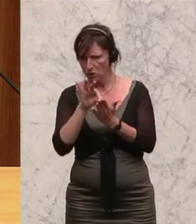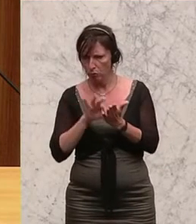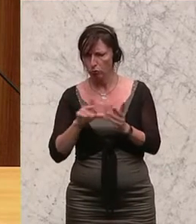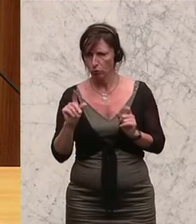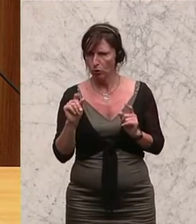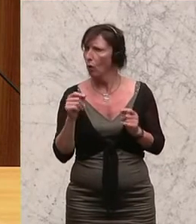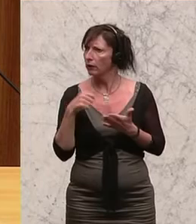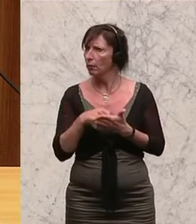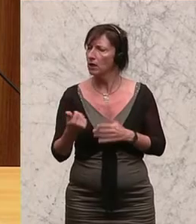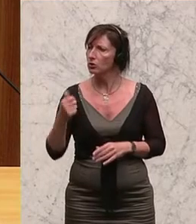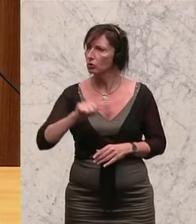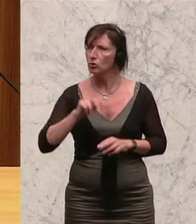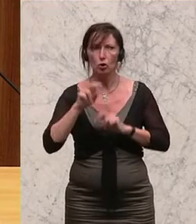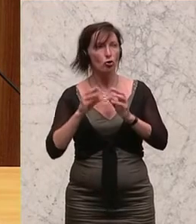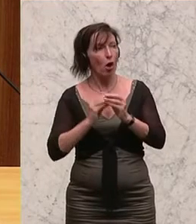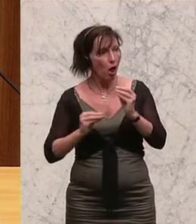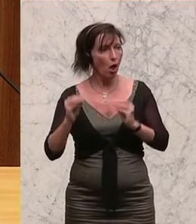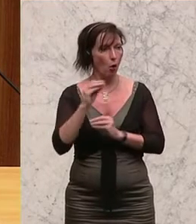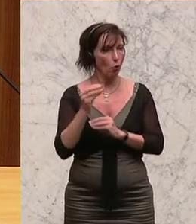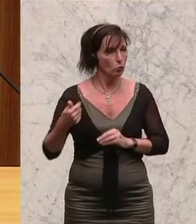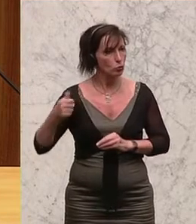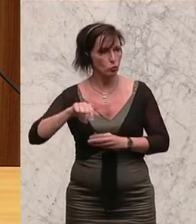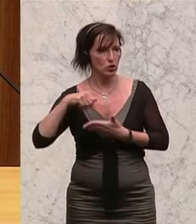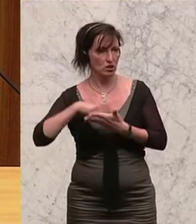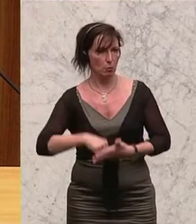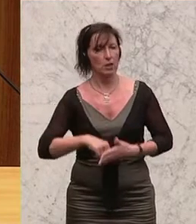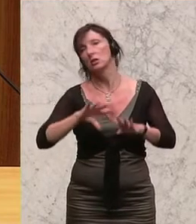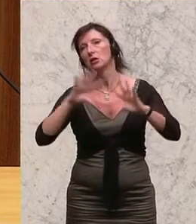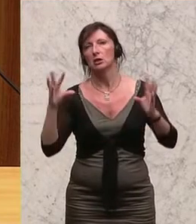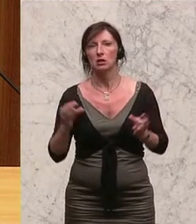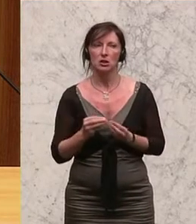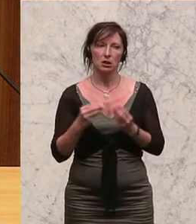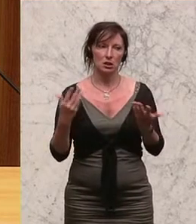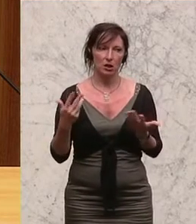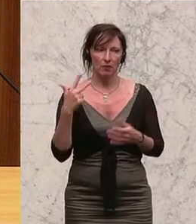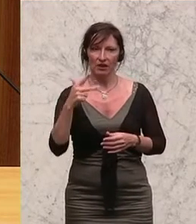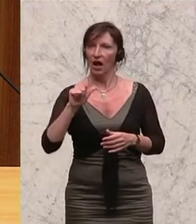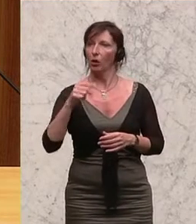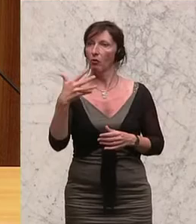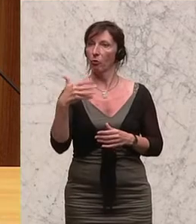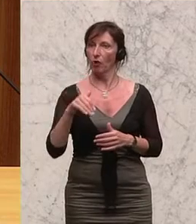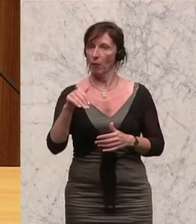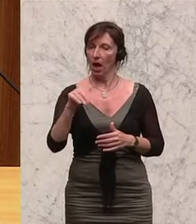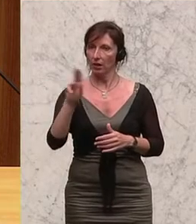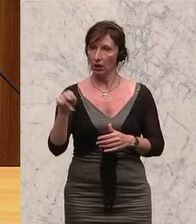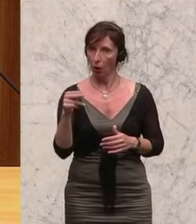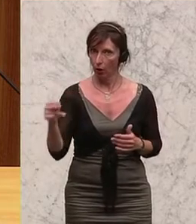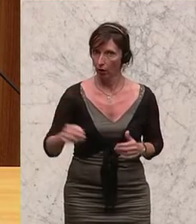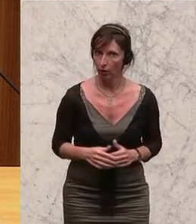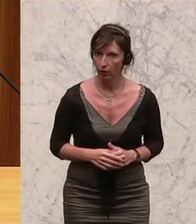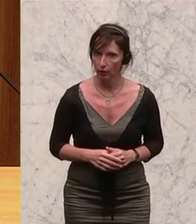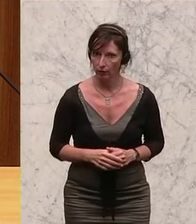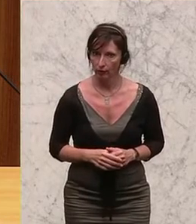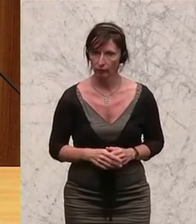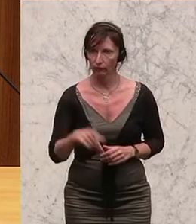Zusatzbelastung bedeuten. Steuererhöhungen und Zusatzbelastungen im Ausmaß von ungefähr 3,5 Milliarden Euro. Es würde das Wortspiel, das